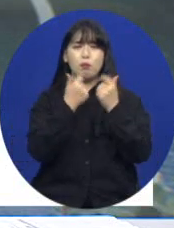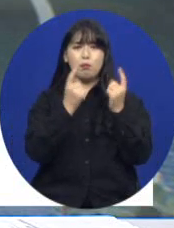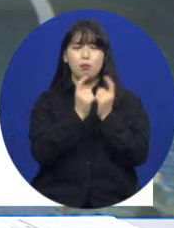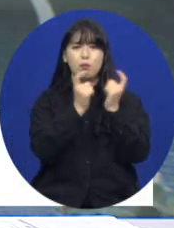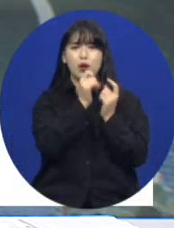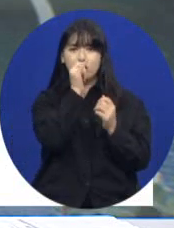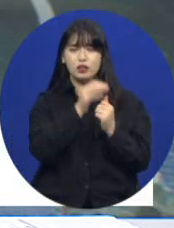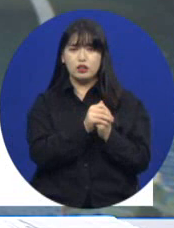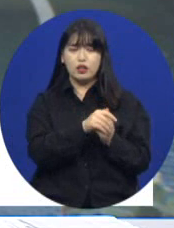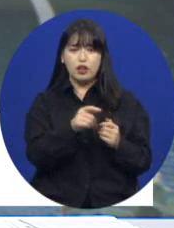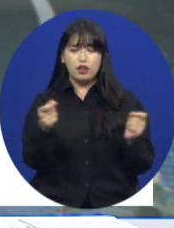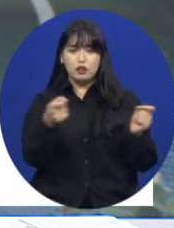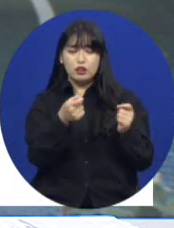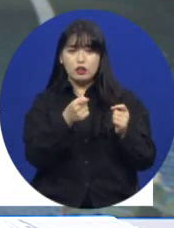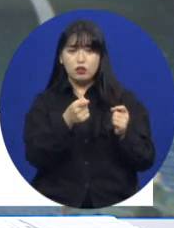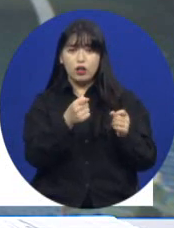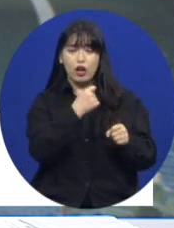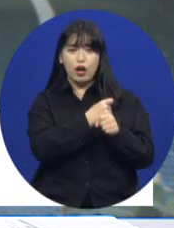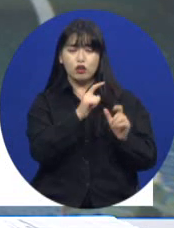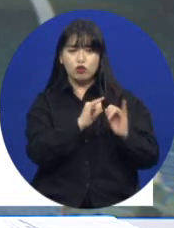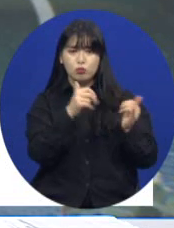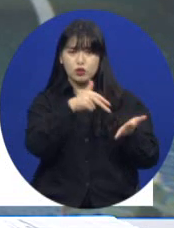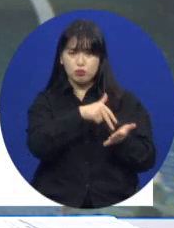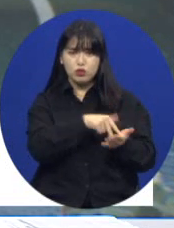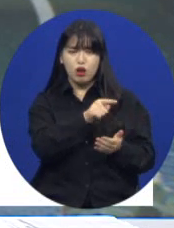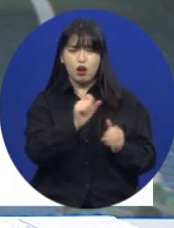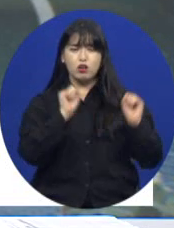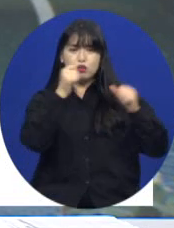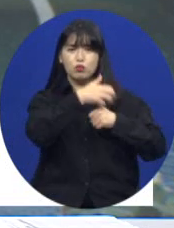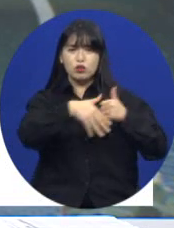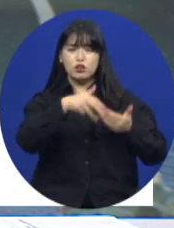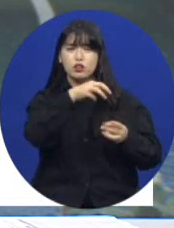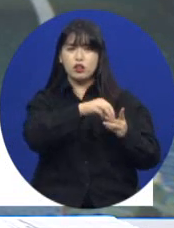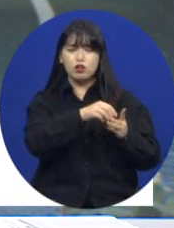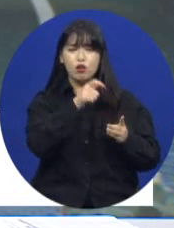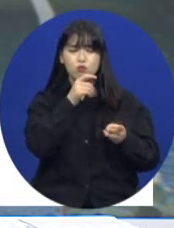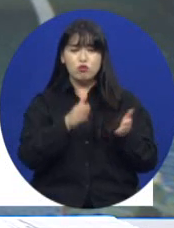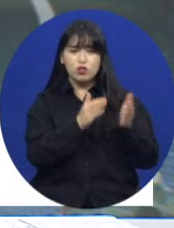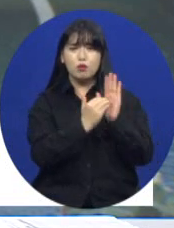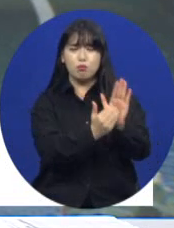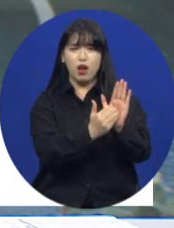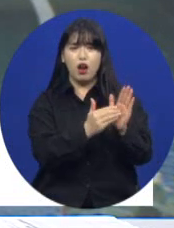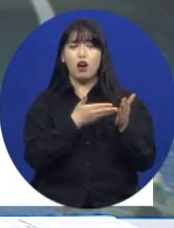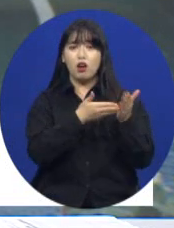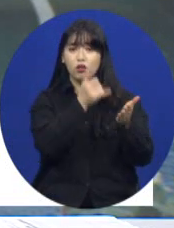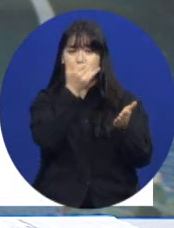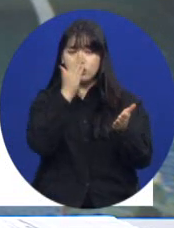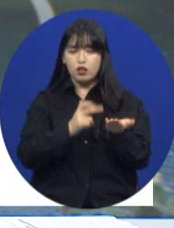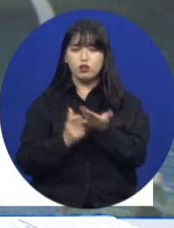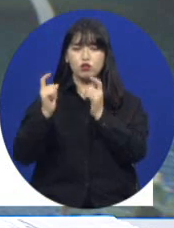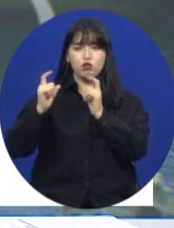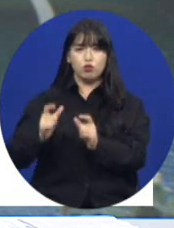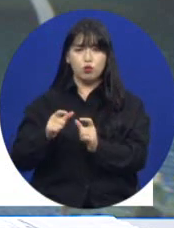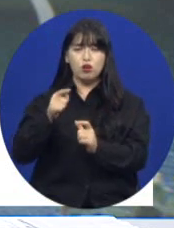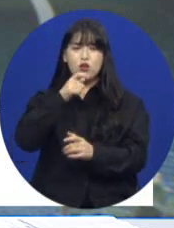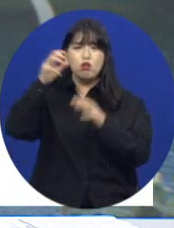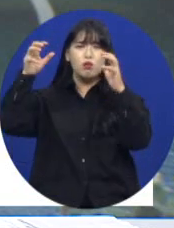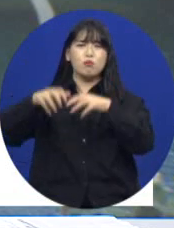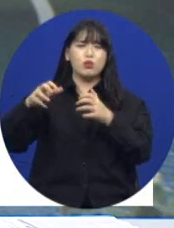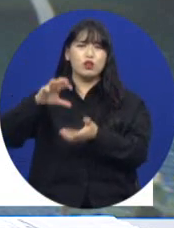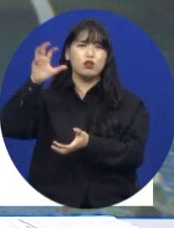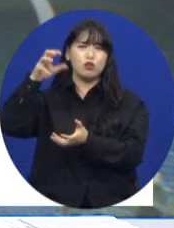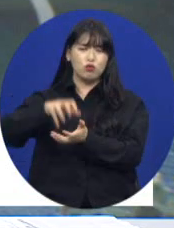인근에 들어선 장애인 스포츠 센터가 물길을 막은 것이라고 주장하는 반면에 제주도는 강우량